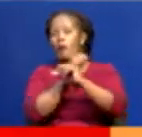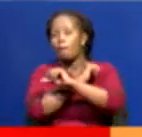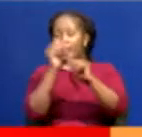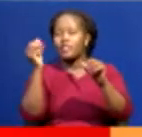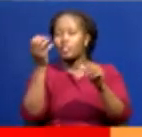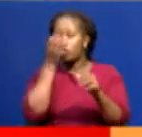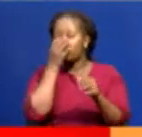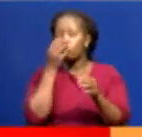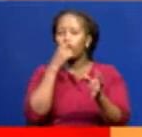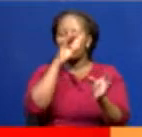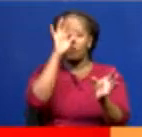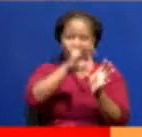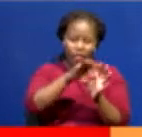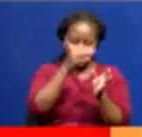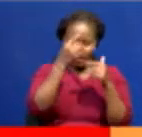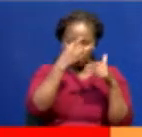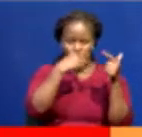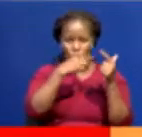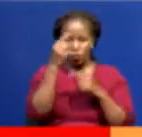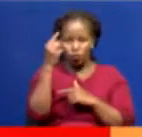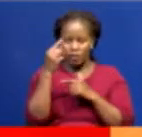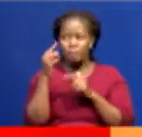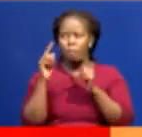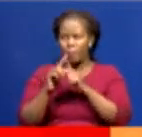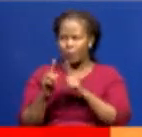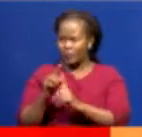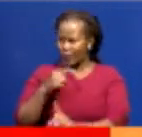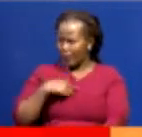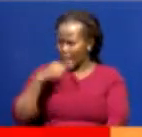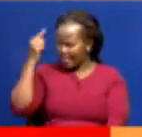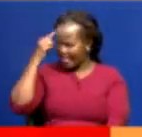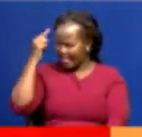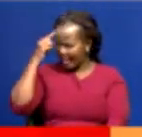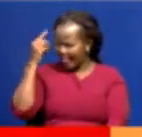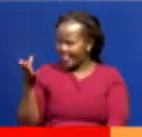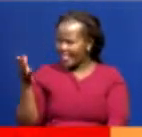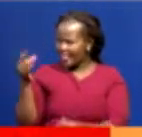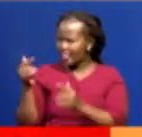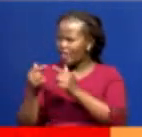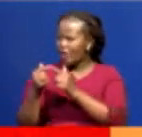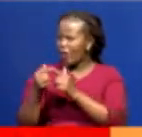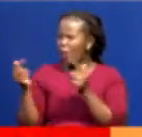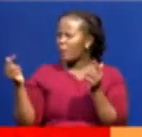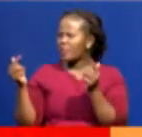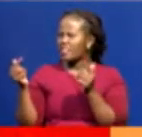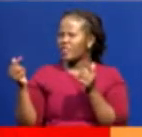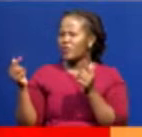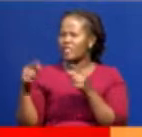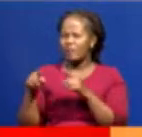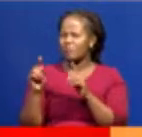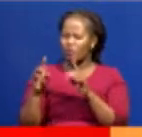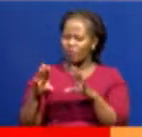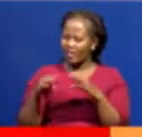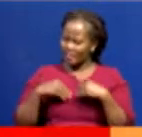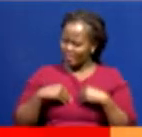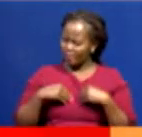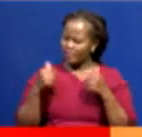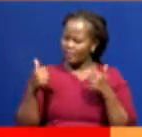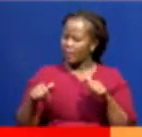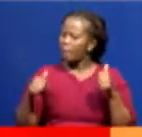ilichaguliwa. Na kidogo kwa upande wangu ninaona kwamba upinzani bado ni kama hawajakubali